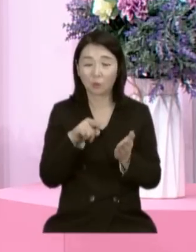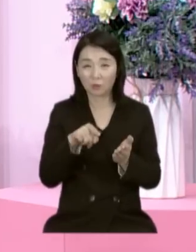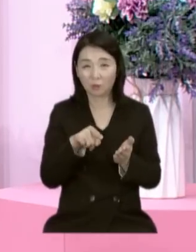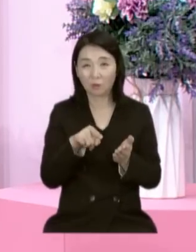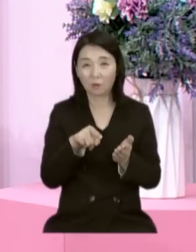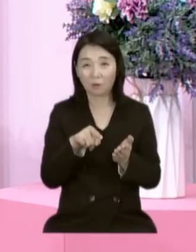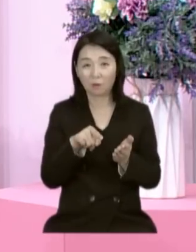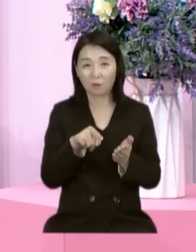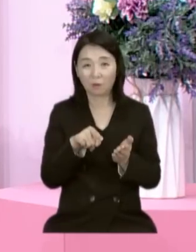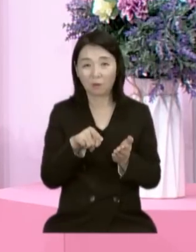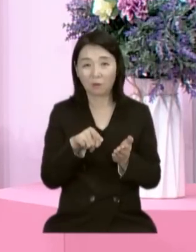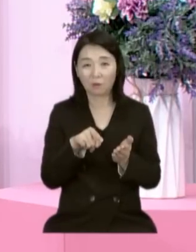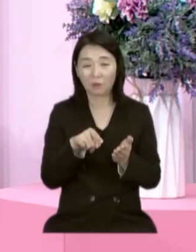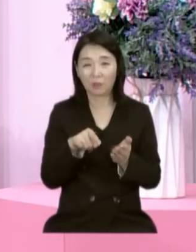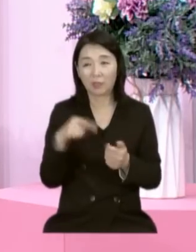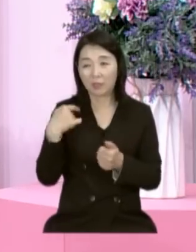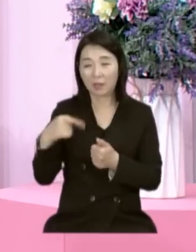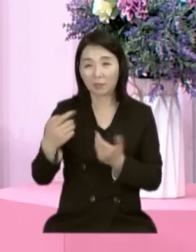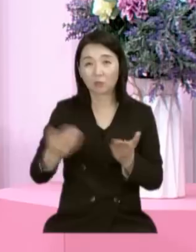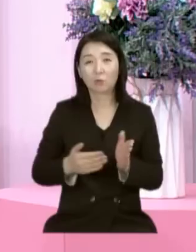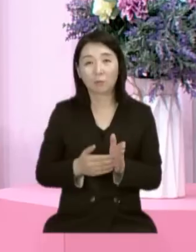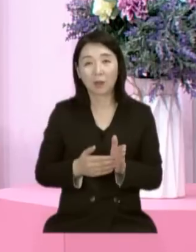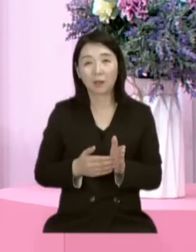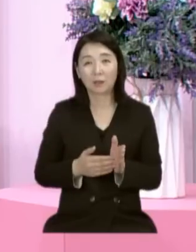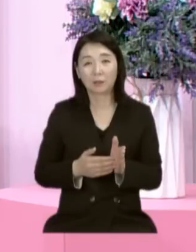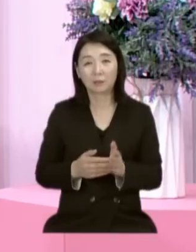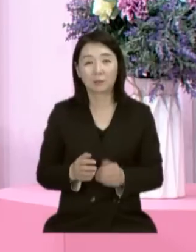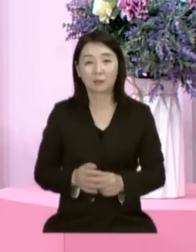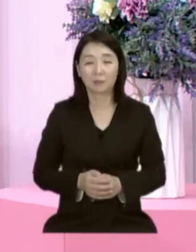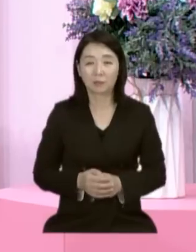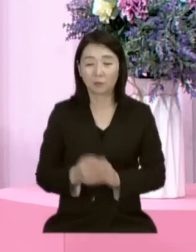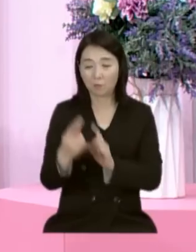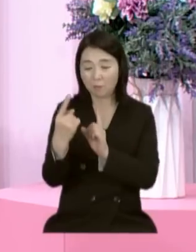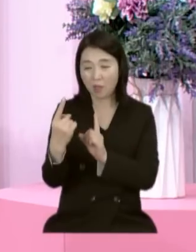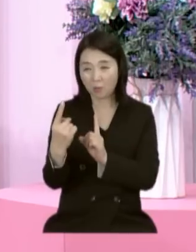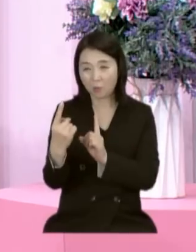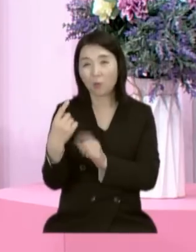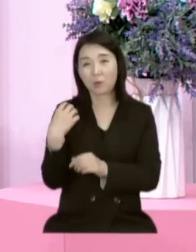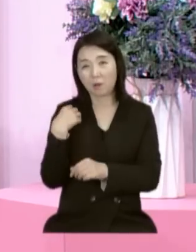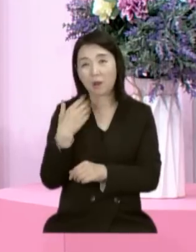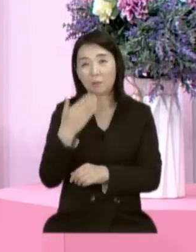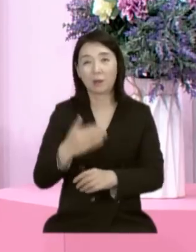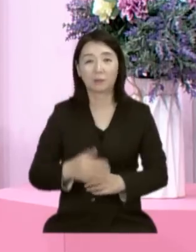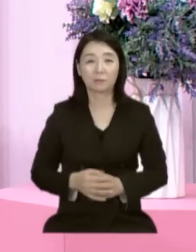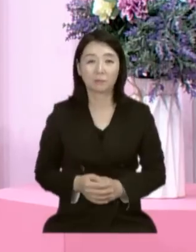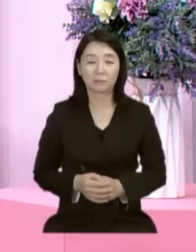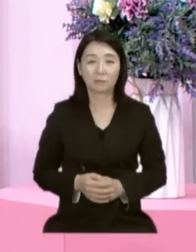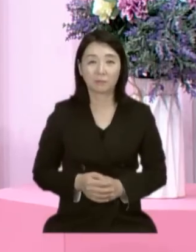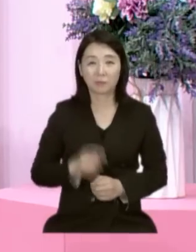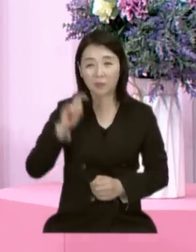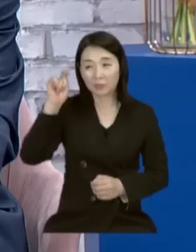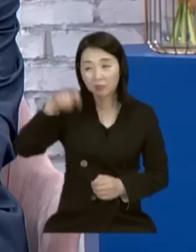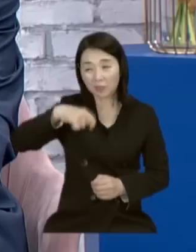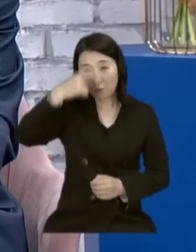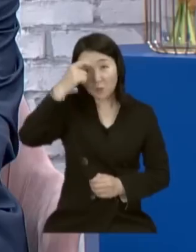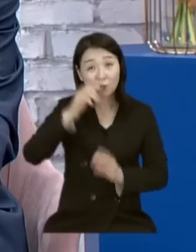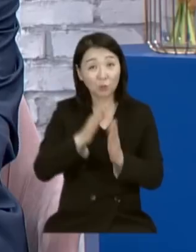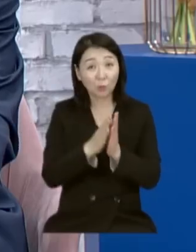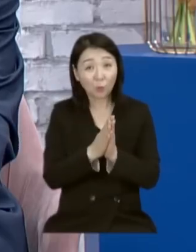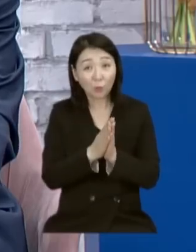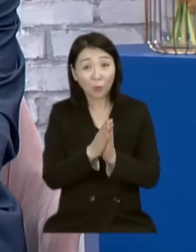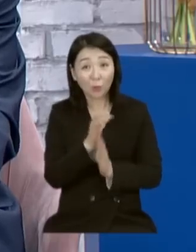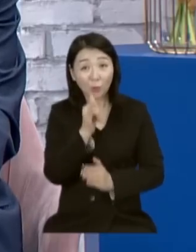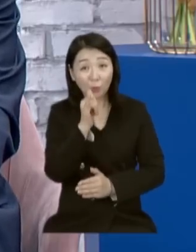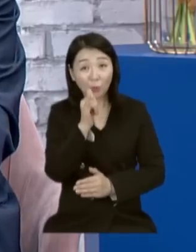이런 것들을 많이 이렇게 가르쳐 주시고 또 이렇게 멘토 역할을 해 주셨죠. 예. 새벽 기도도